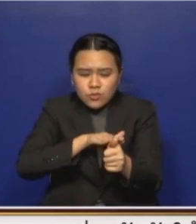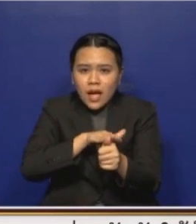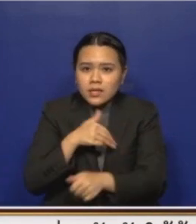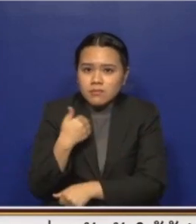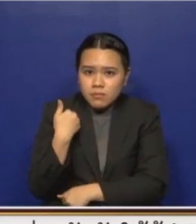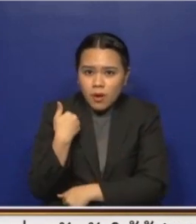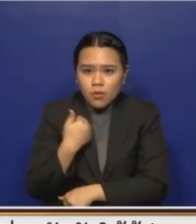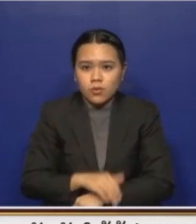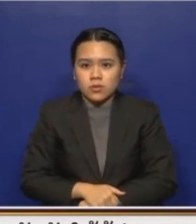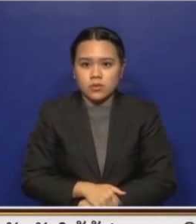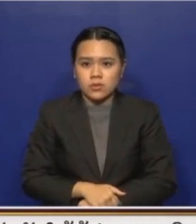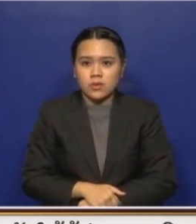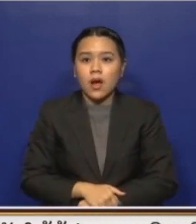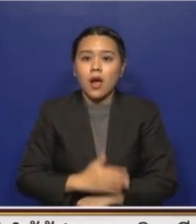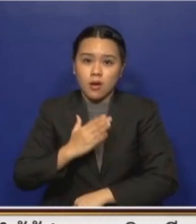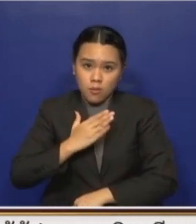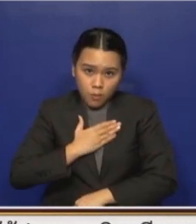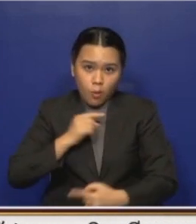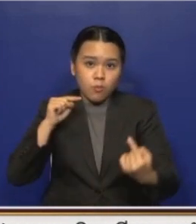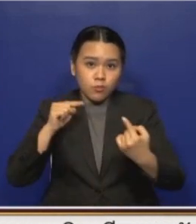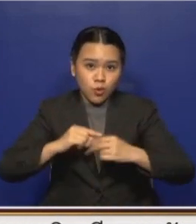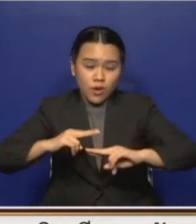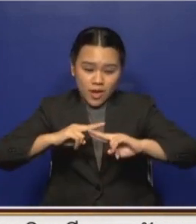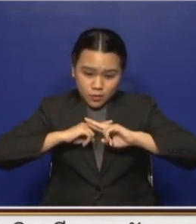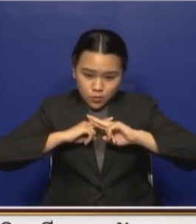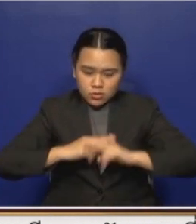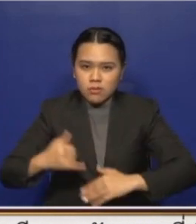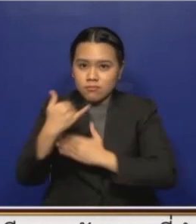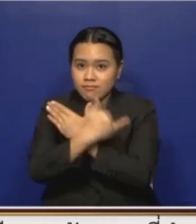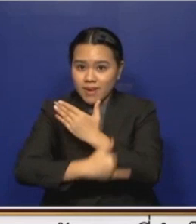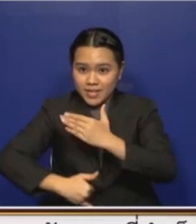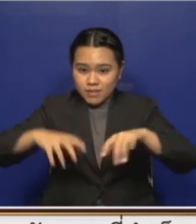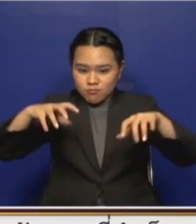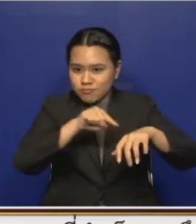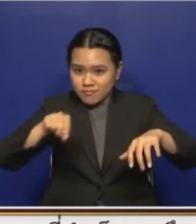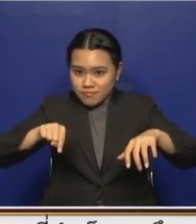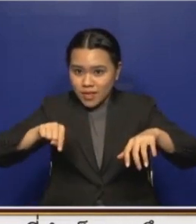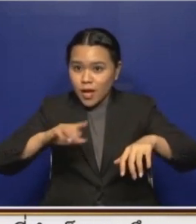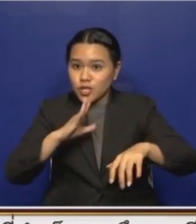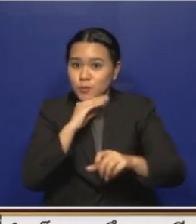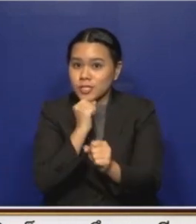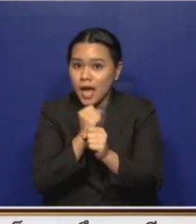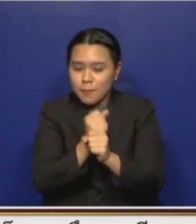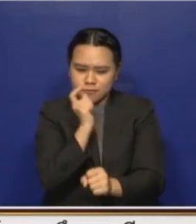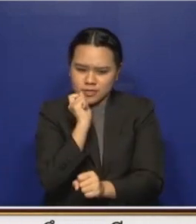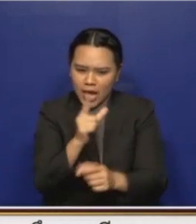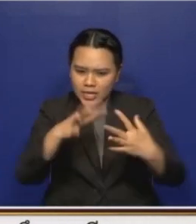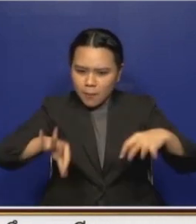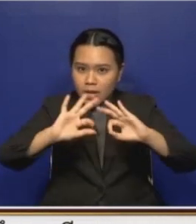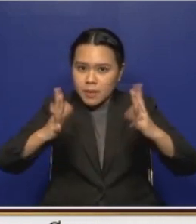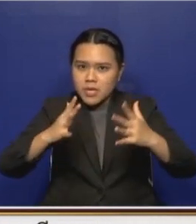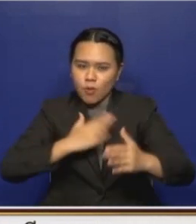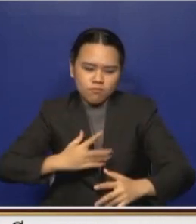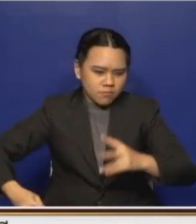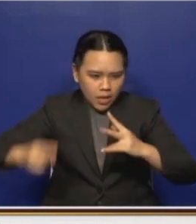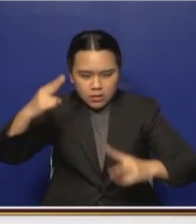งบมันต้องโตขึ้นนะฮะรายได้จัดเก็บก็ไม่ครบอยู่แล้วฮะงบขาดดุลยิ่งจะเยอะไป